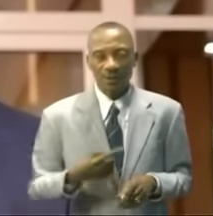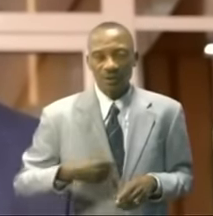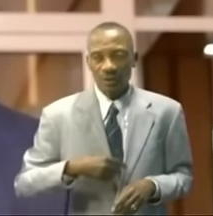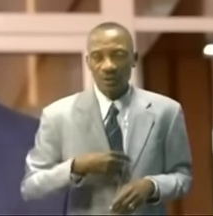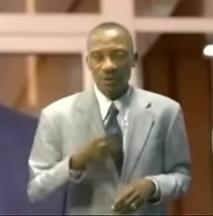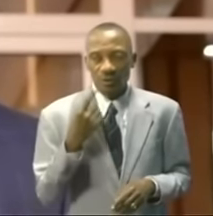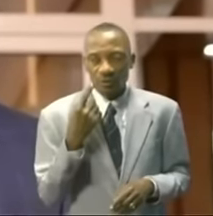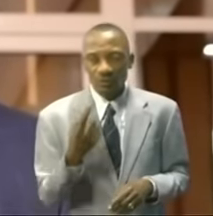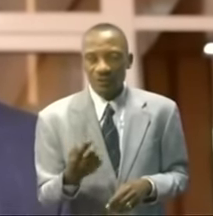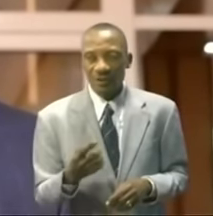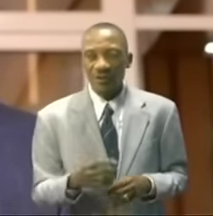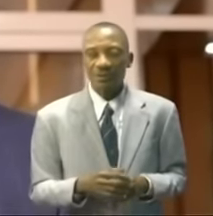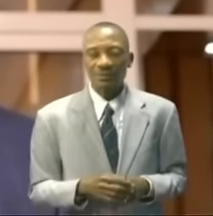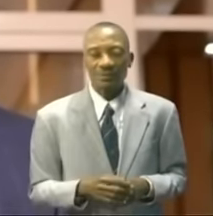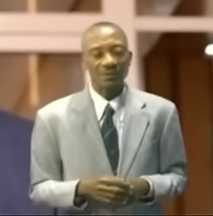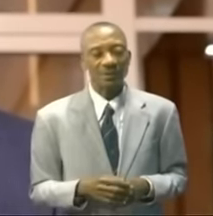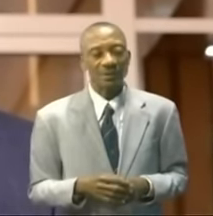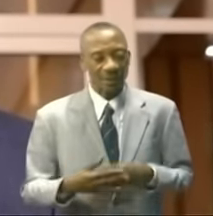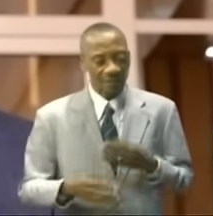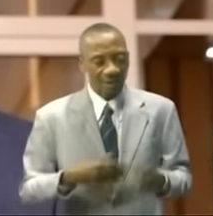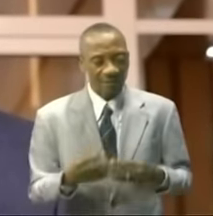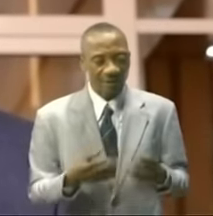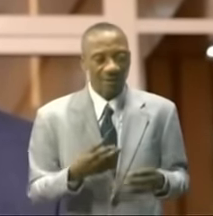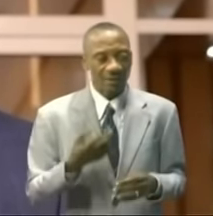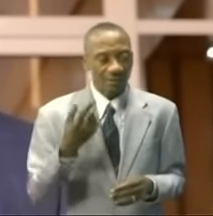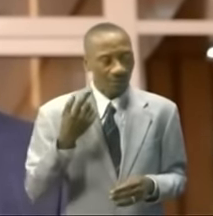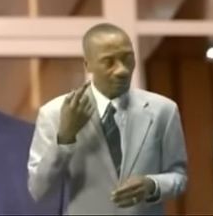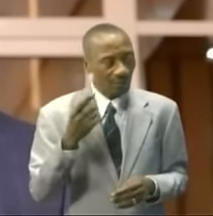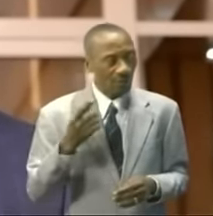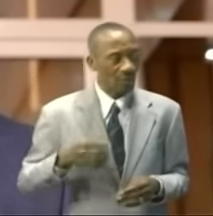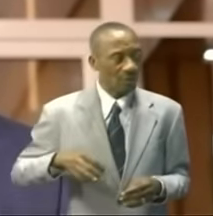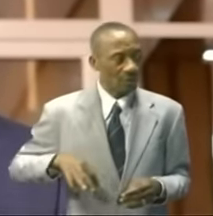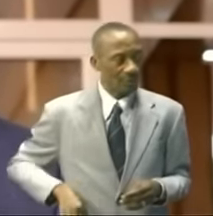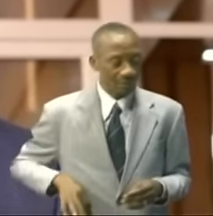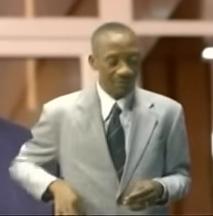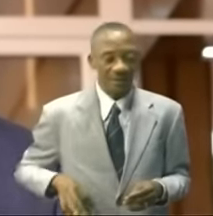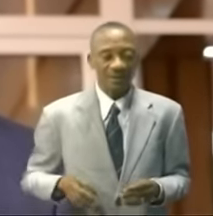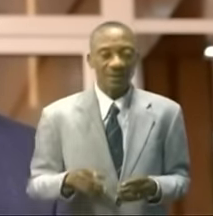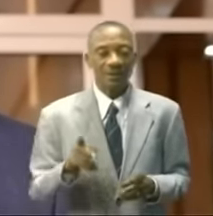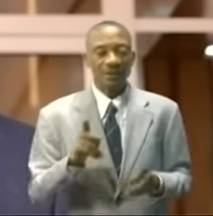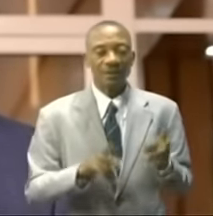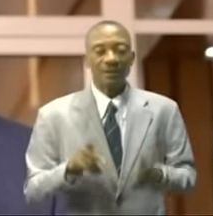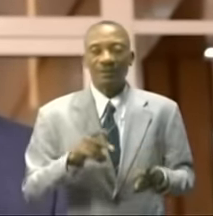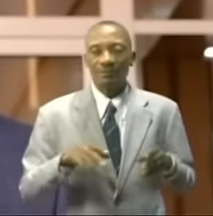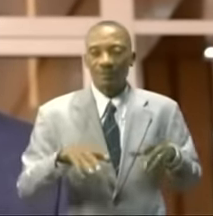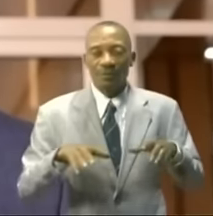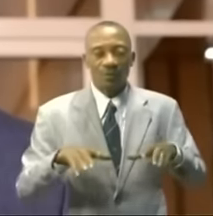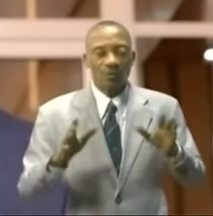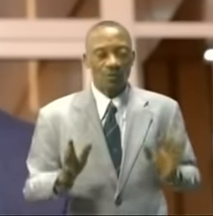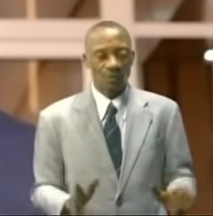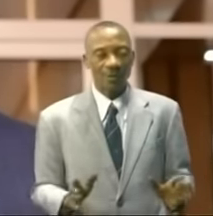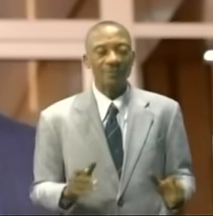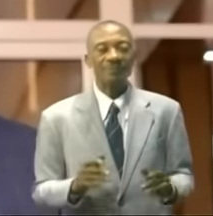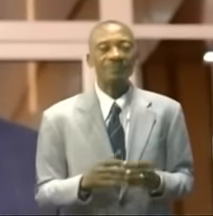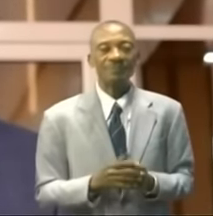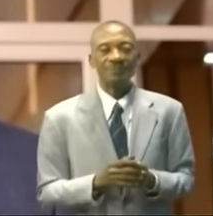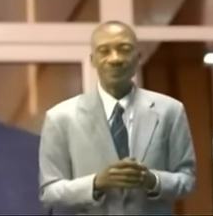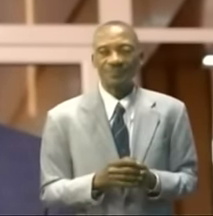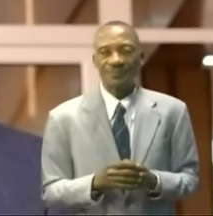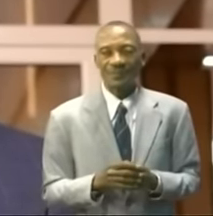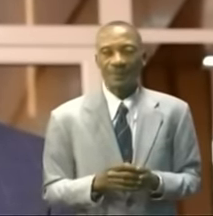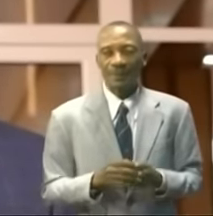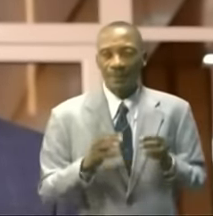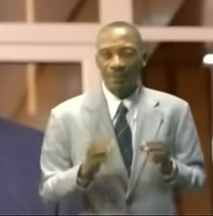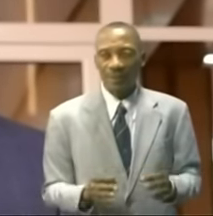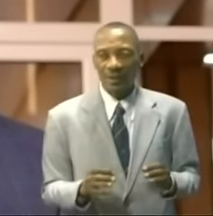travers de son organe opérationnel, qui est le Centre d'opération d'urgence de santé publique. Alors, ce Centre d'opération